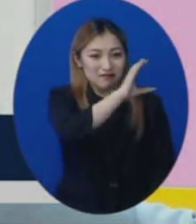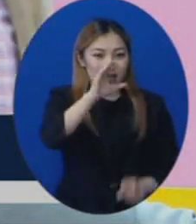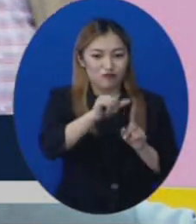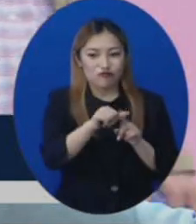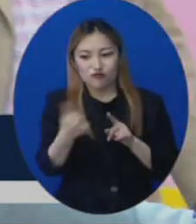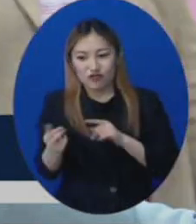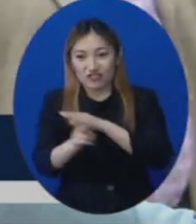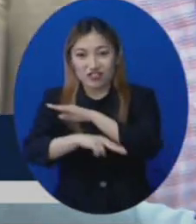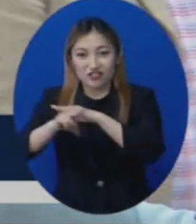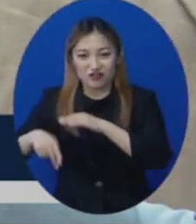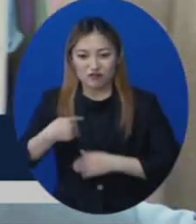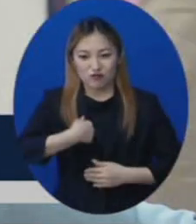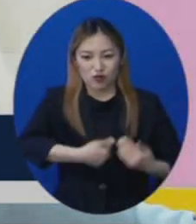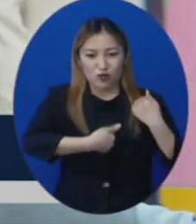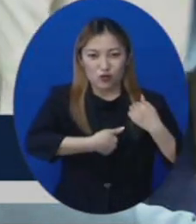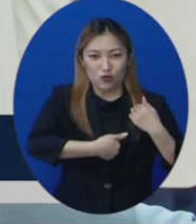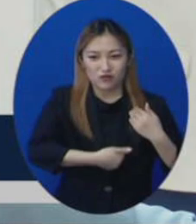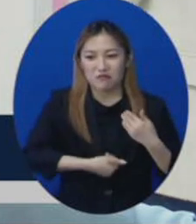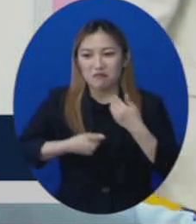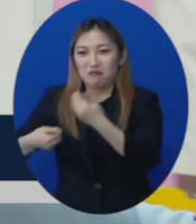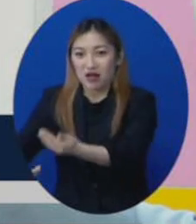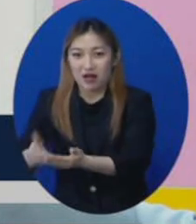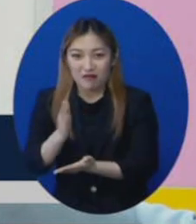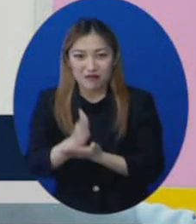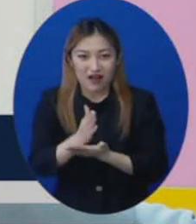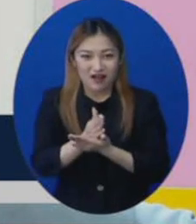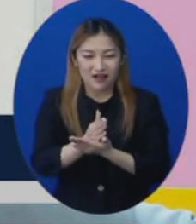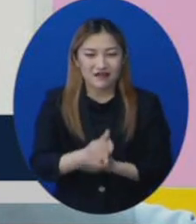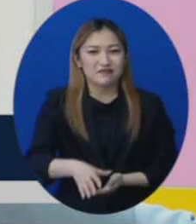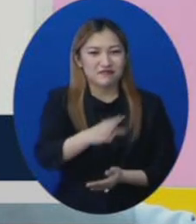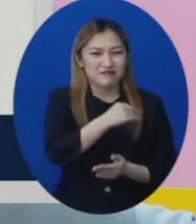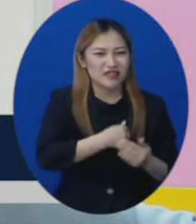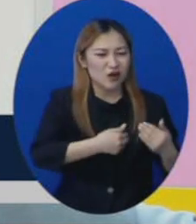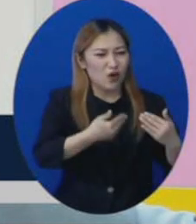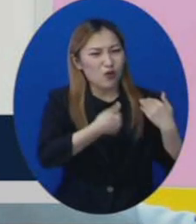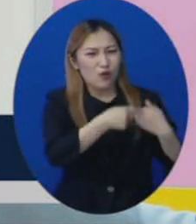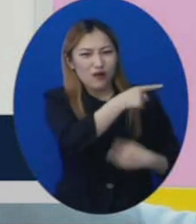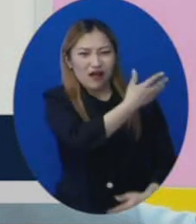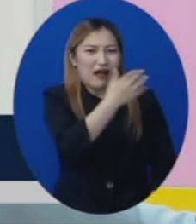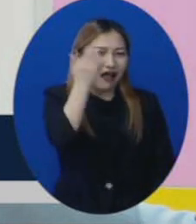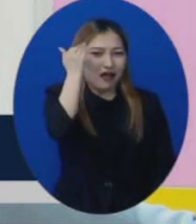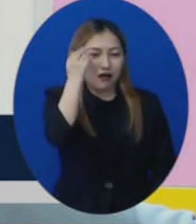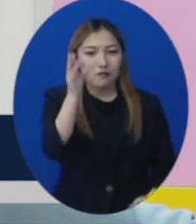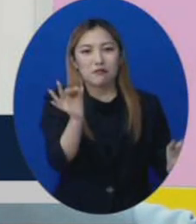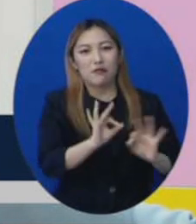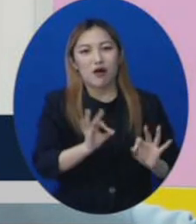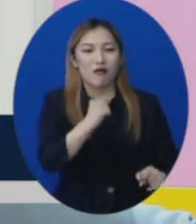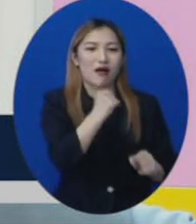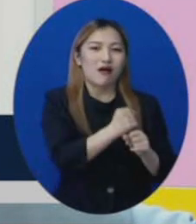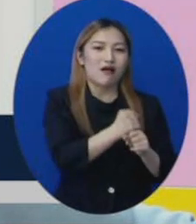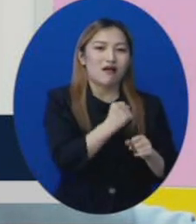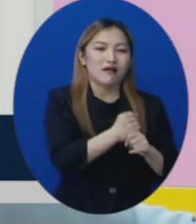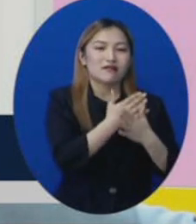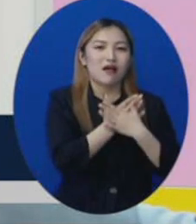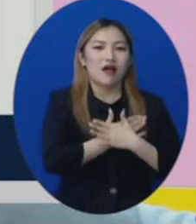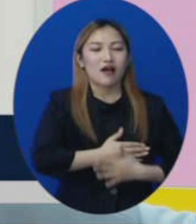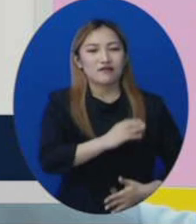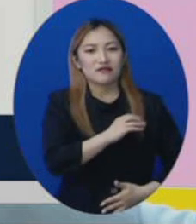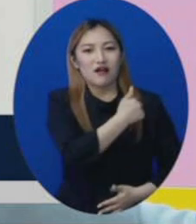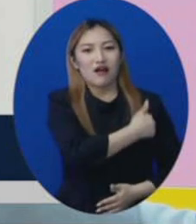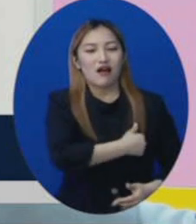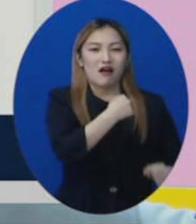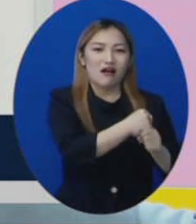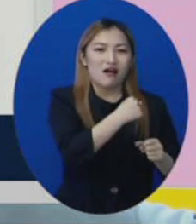бид одоо ардааргийн хэрэгтэй одоо хүүхдээ яаргуугаар одоо ажиллаа цаг ажлын цагийн дууснаар ажиллаа сэтгэл амгалан хийж